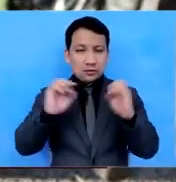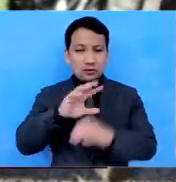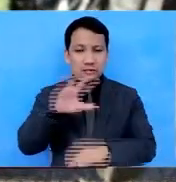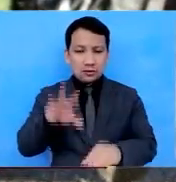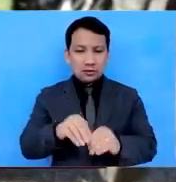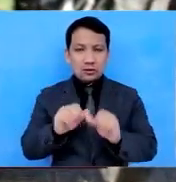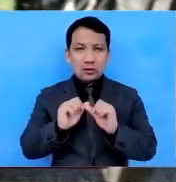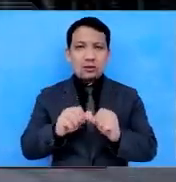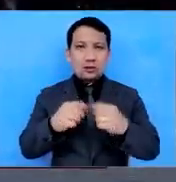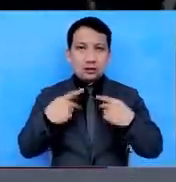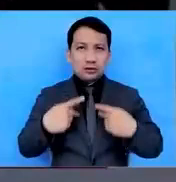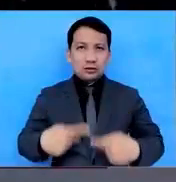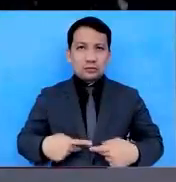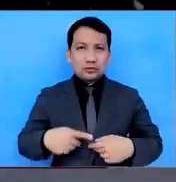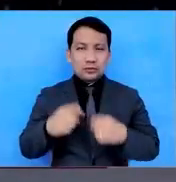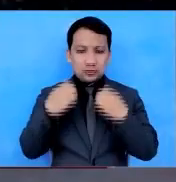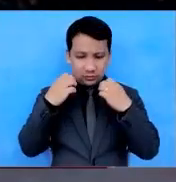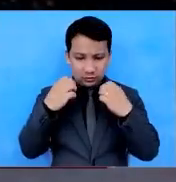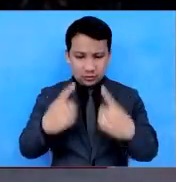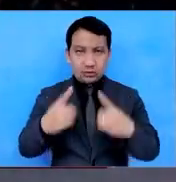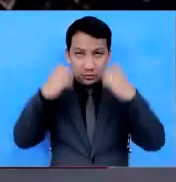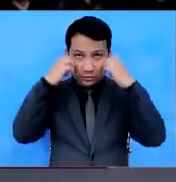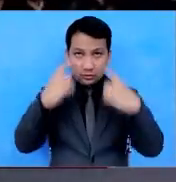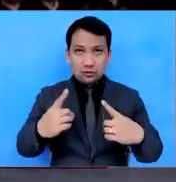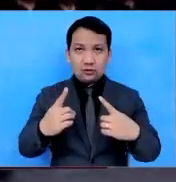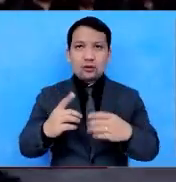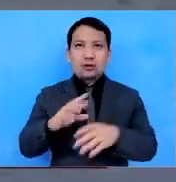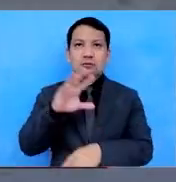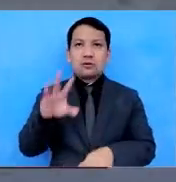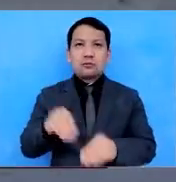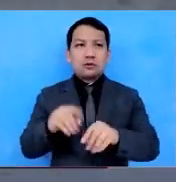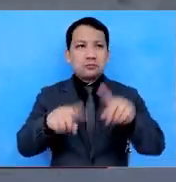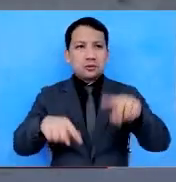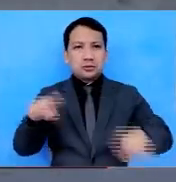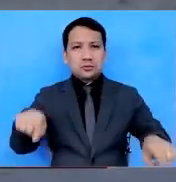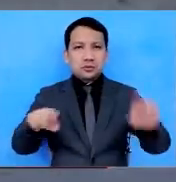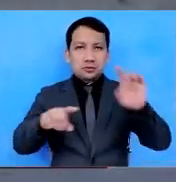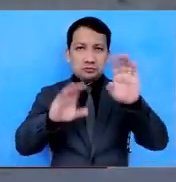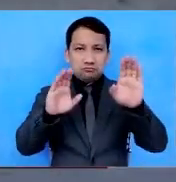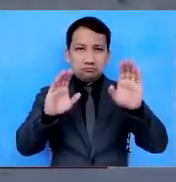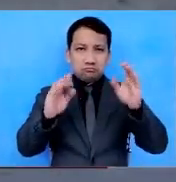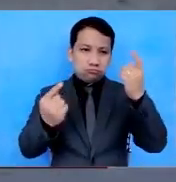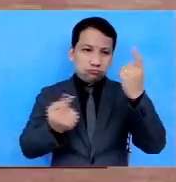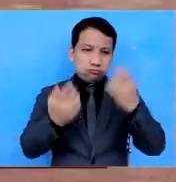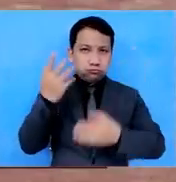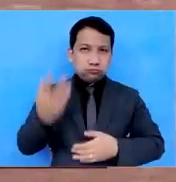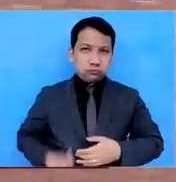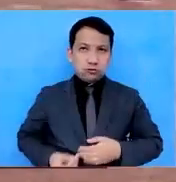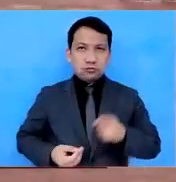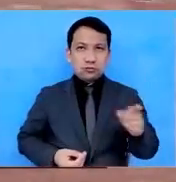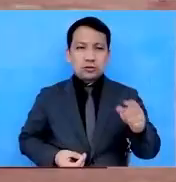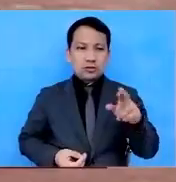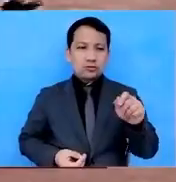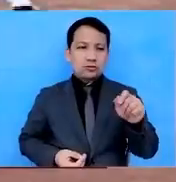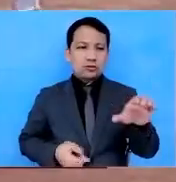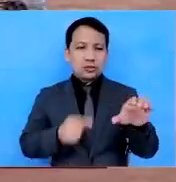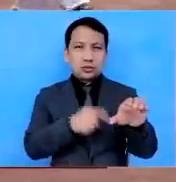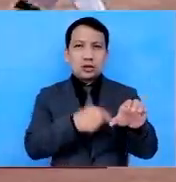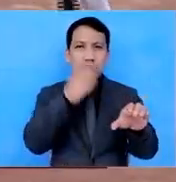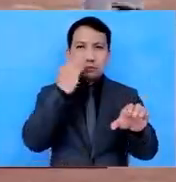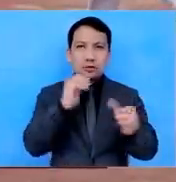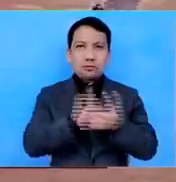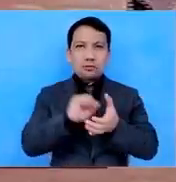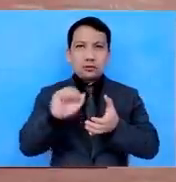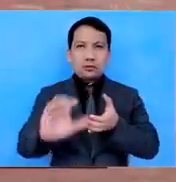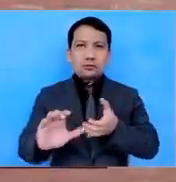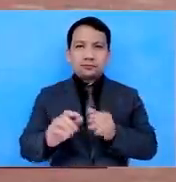ng physical education. Magugunitang nabalot ng kaliwat ka ng isyu ng karahasan at korupsyon ng ROTC program, kaya ibinasura ang